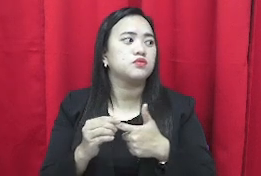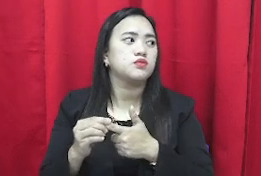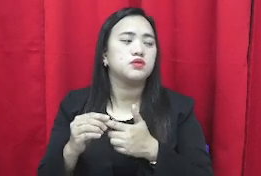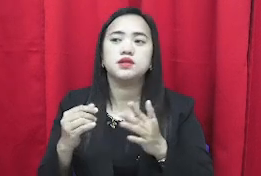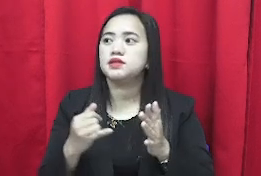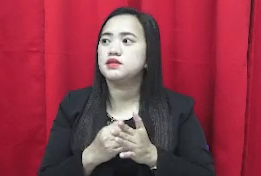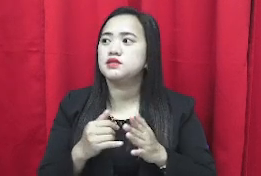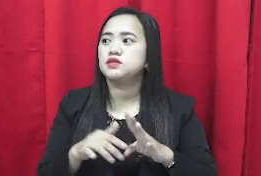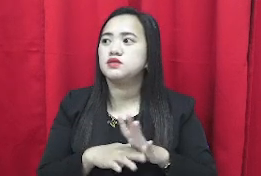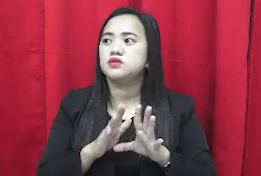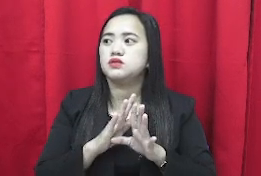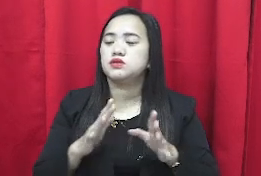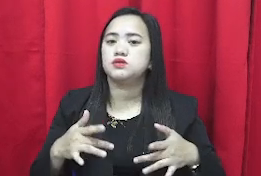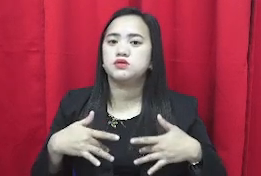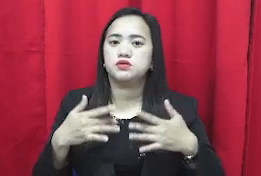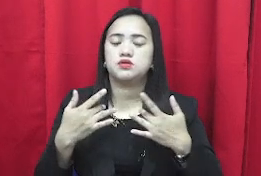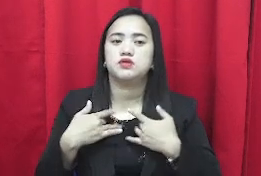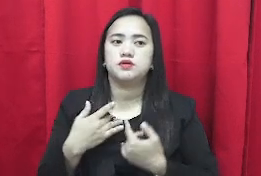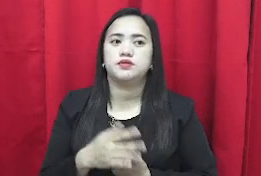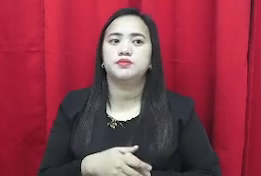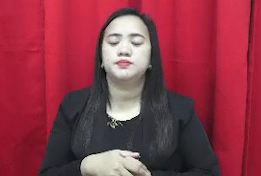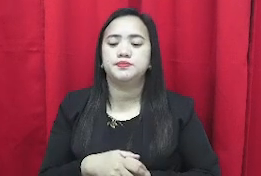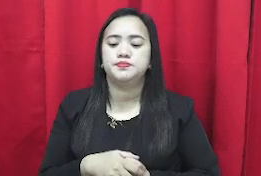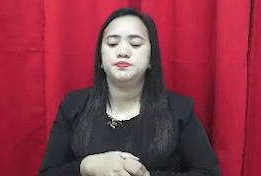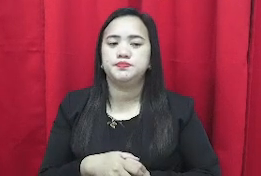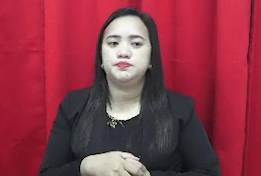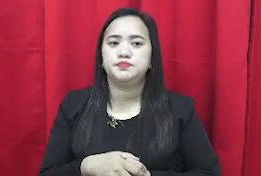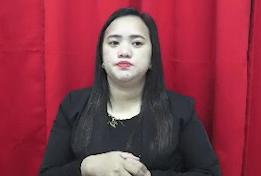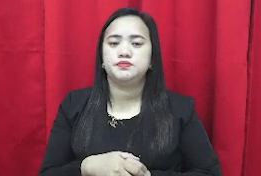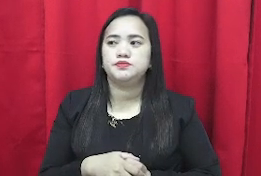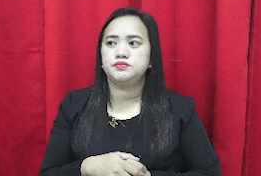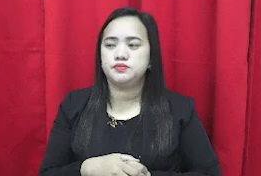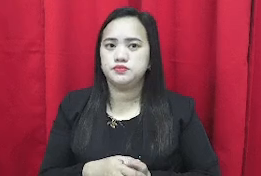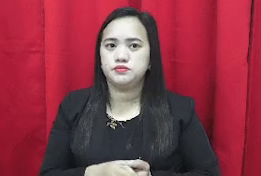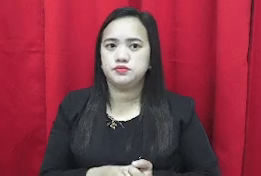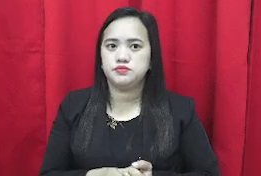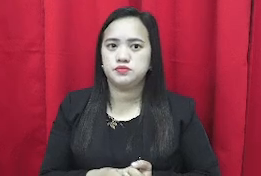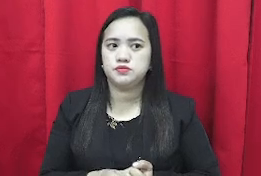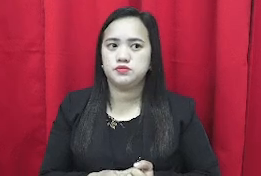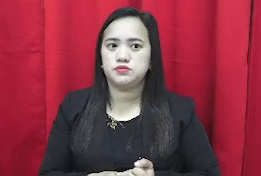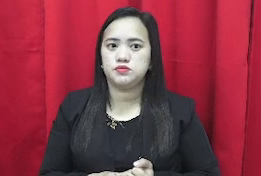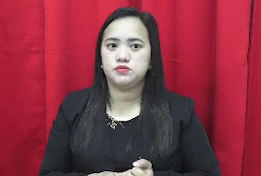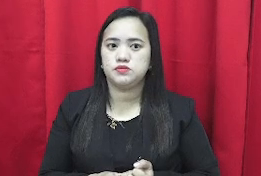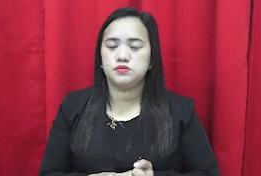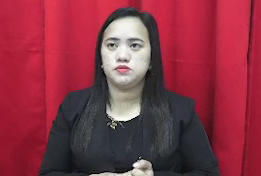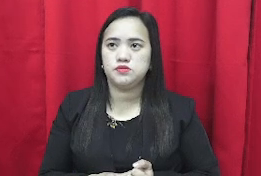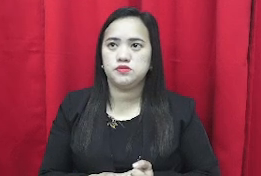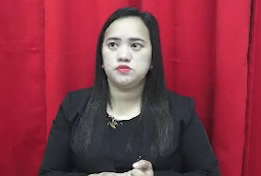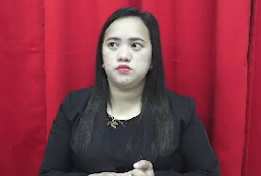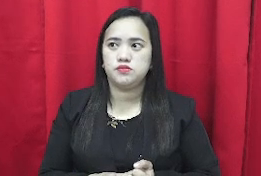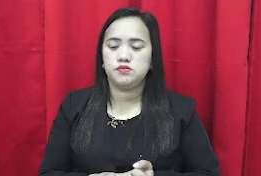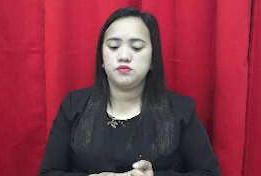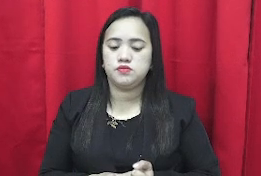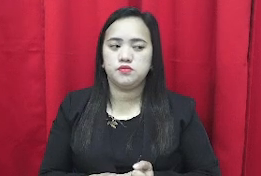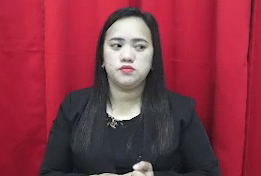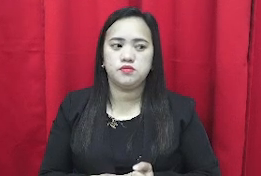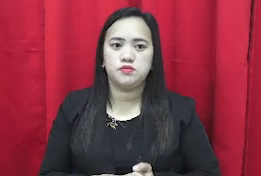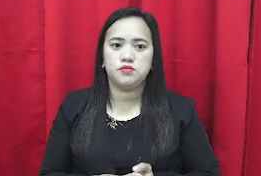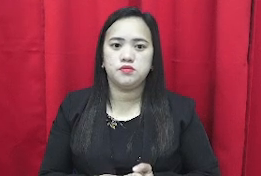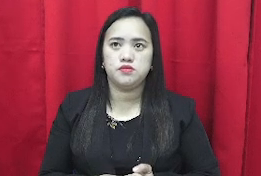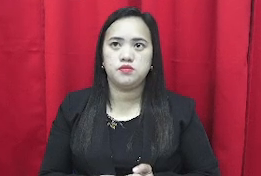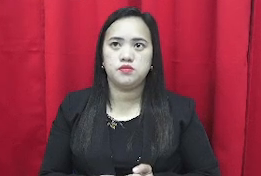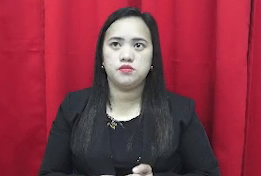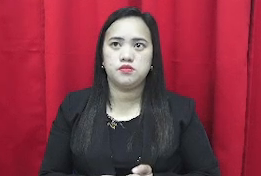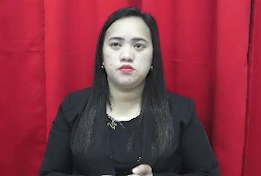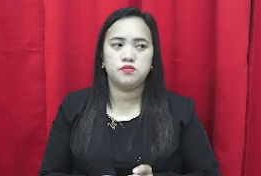mga mga anak sa ah kung anong gusto natin sa kanilang ah kinabukasan